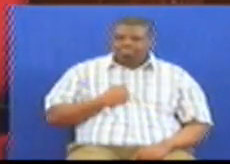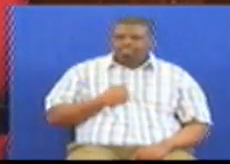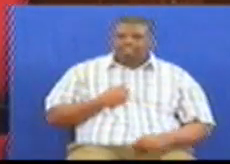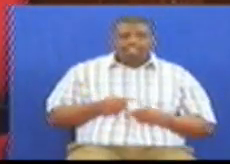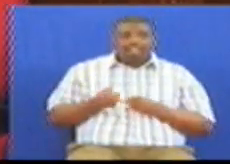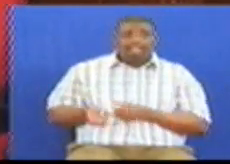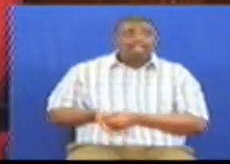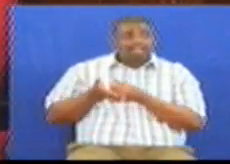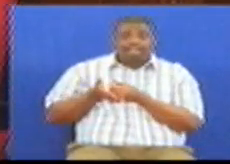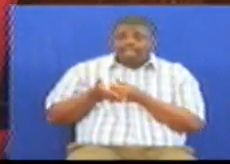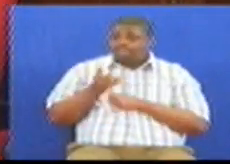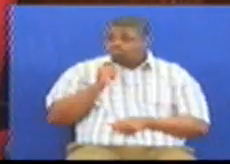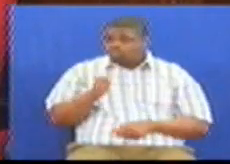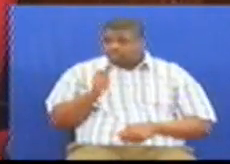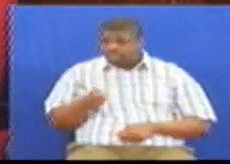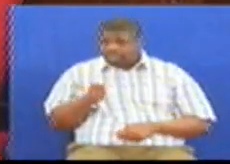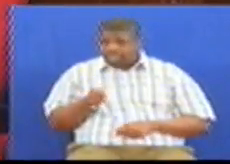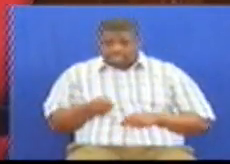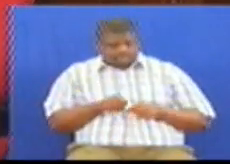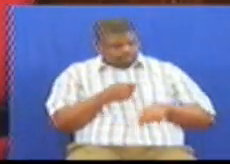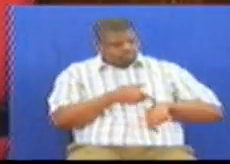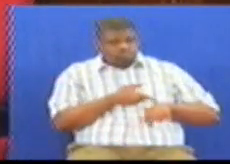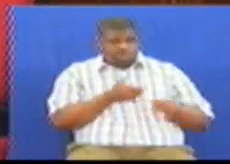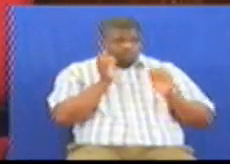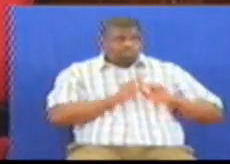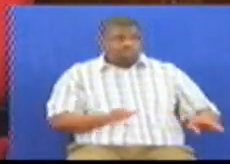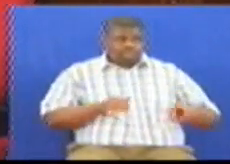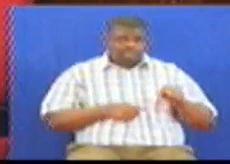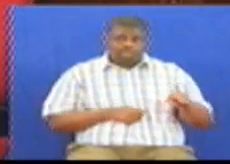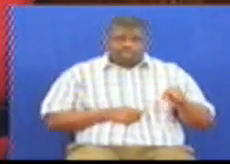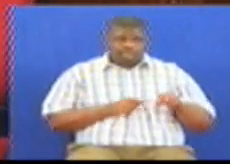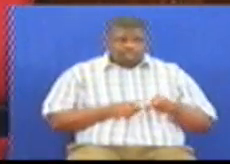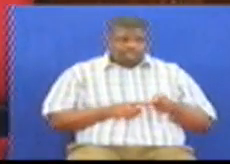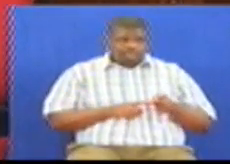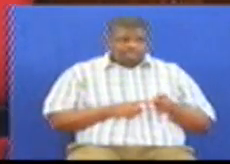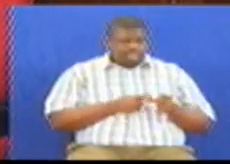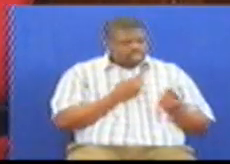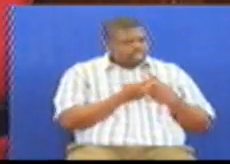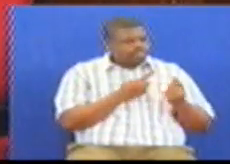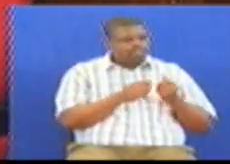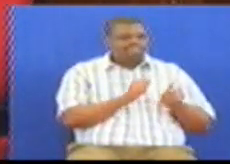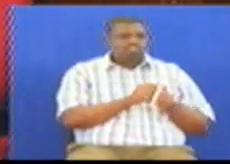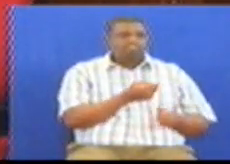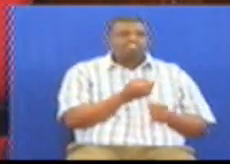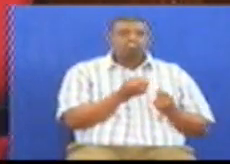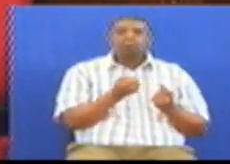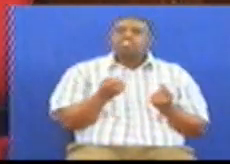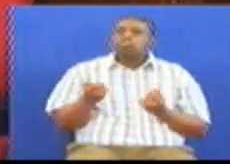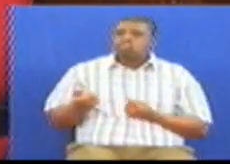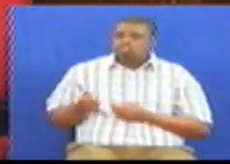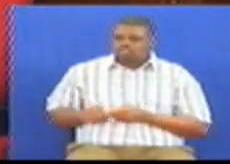Naibu Spika, niende moja kwa moja kabla muda haujanishia, nidokoe kitu kidogo kidogo yale